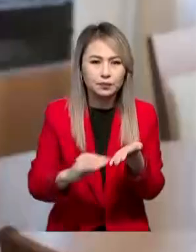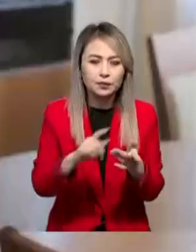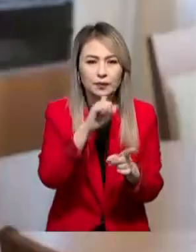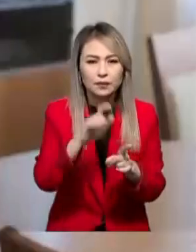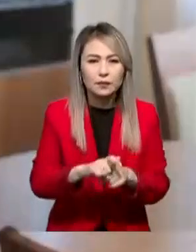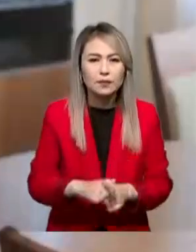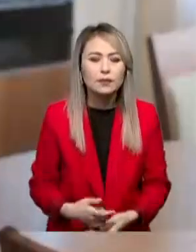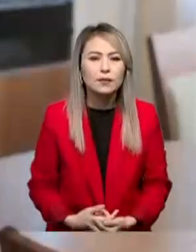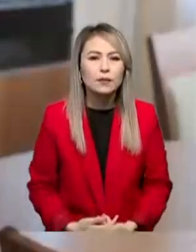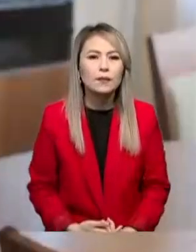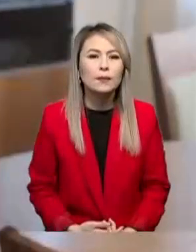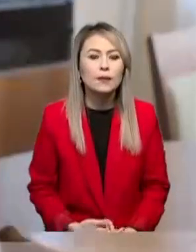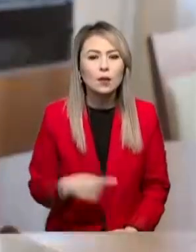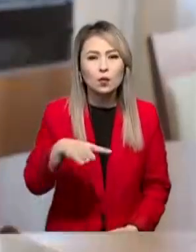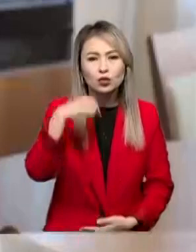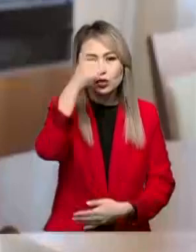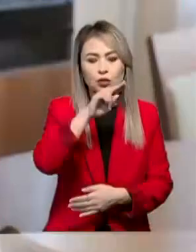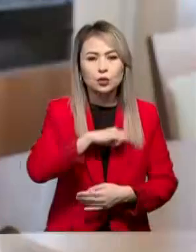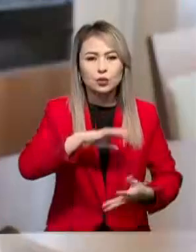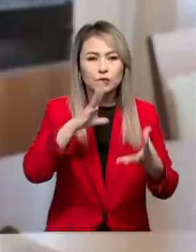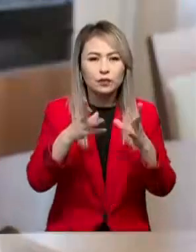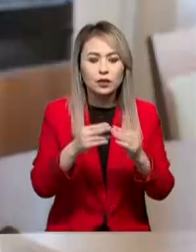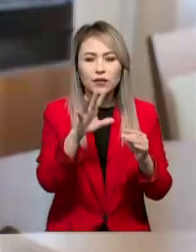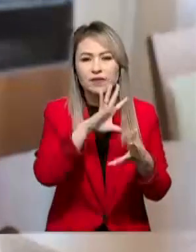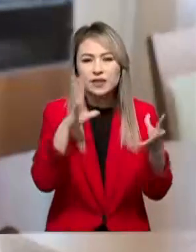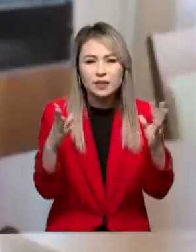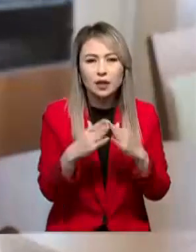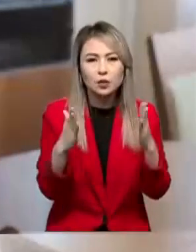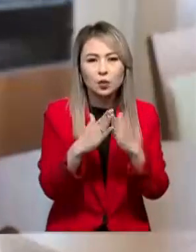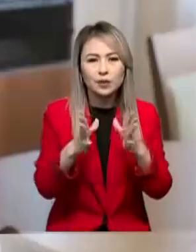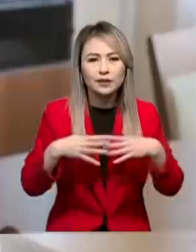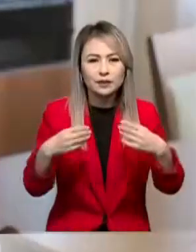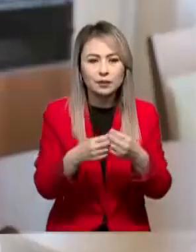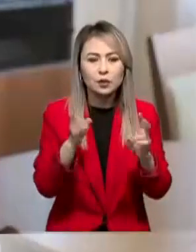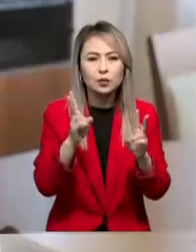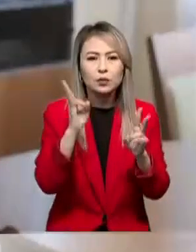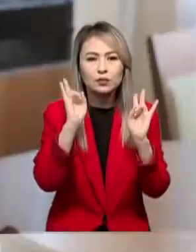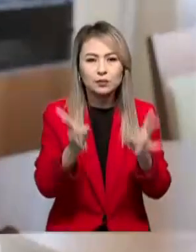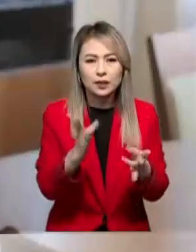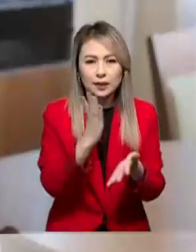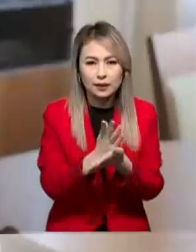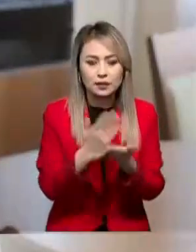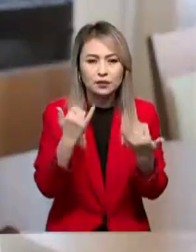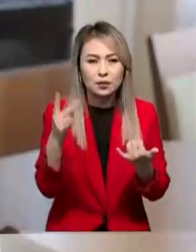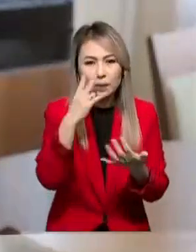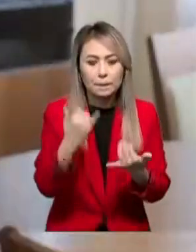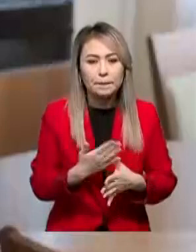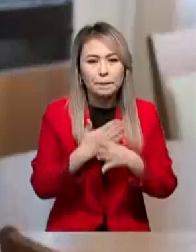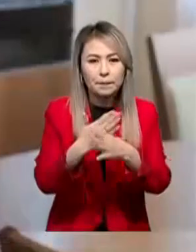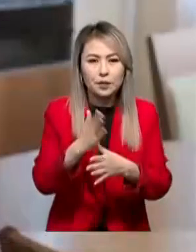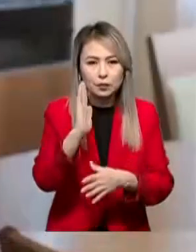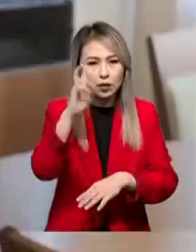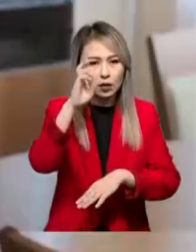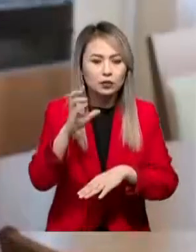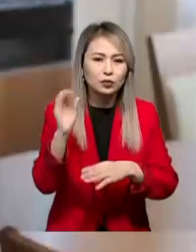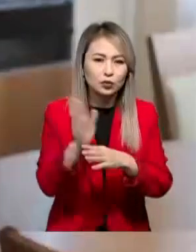Осы жұмыстардың қорытындысы бойынша барлық зардап шеккен отбасыларға арнайы көмек көрсетілетін болады. Оның ішінде бюджеттен